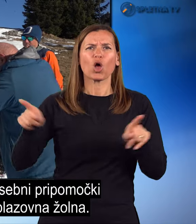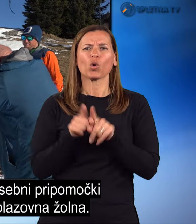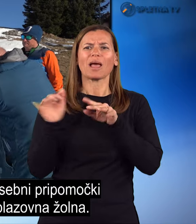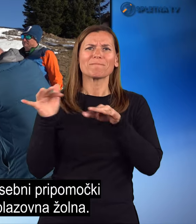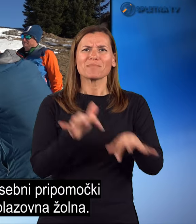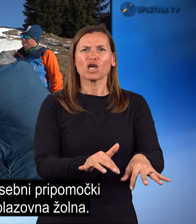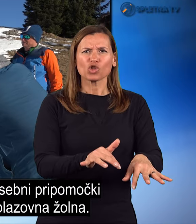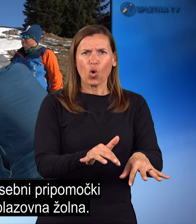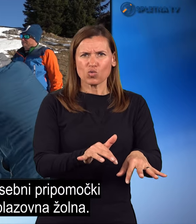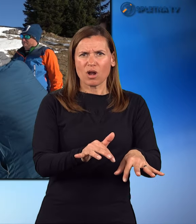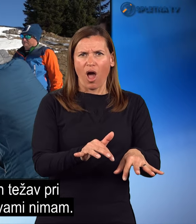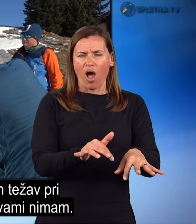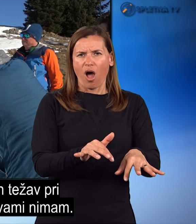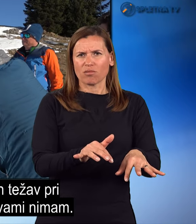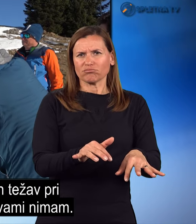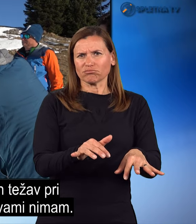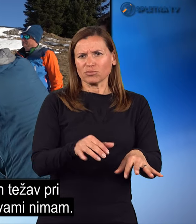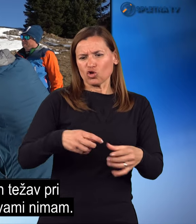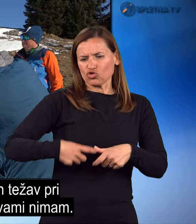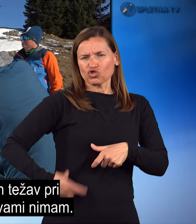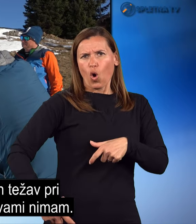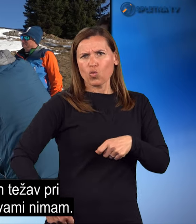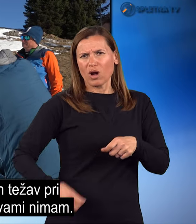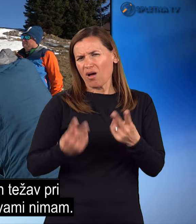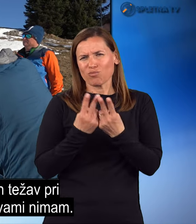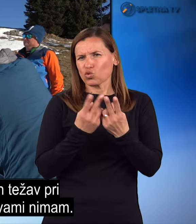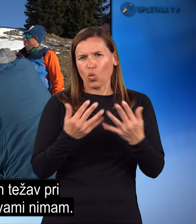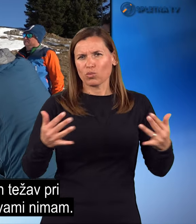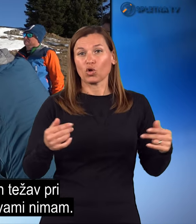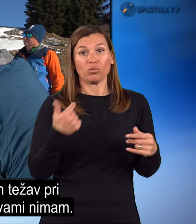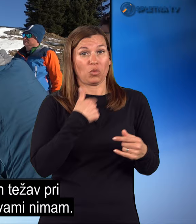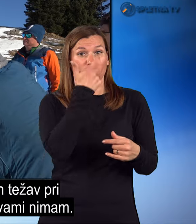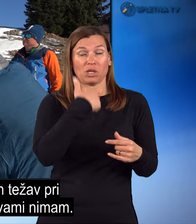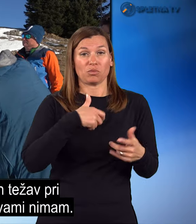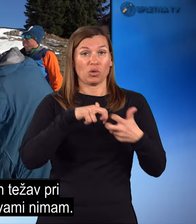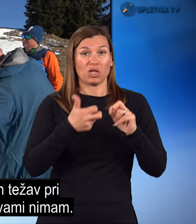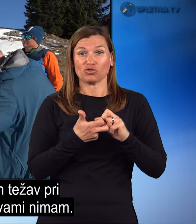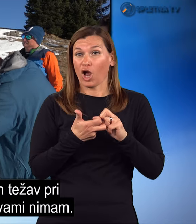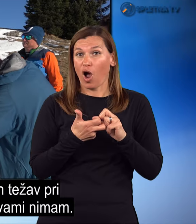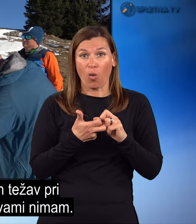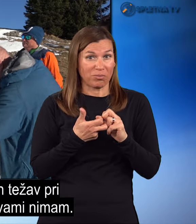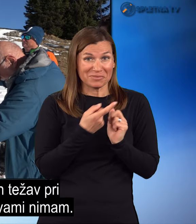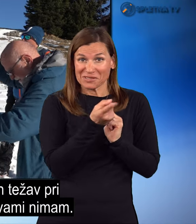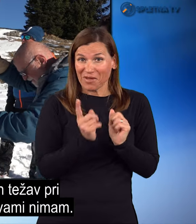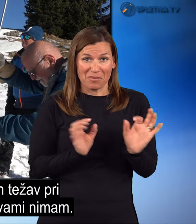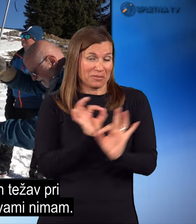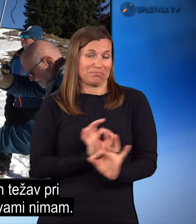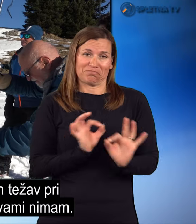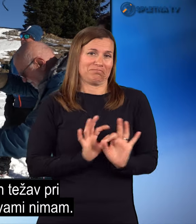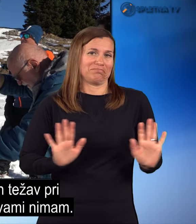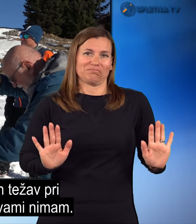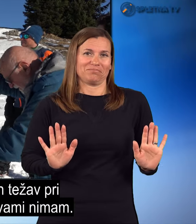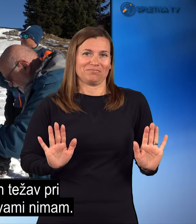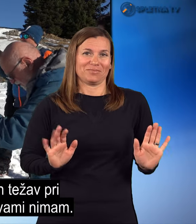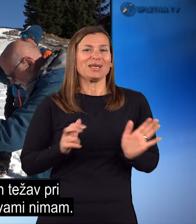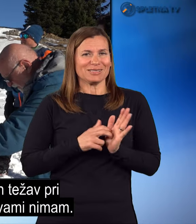žovna in te stvari. Tako da jaz osebno težav z vami v sami